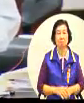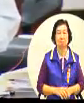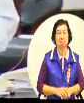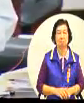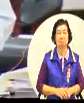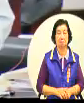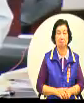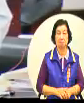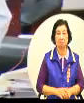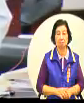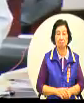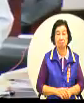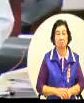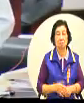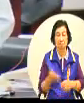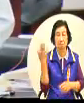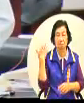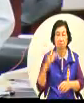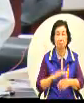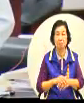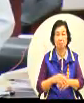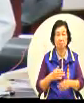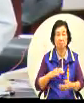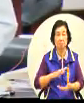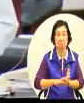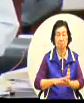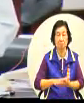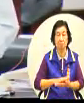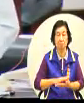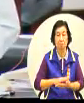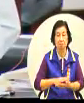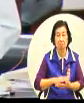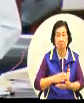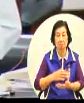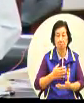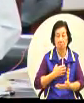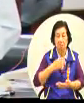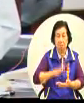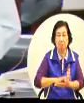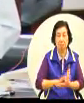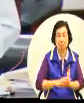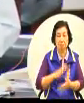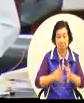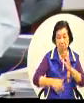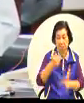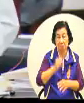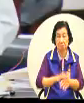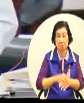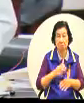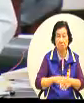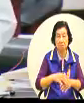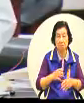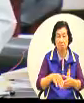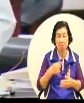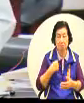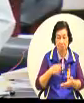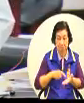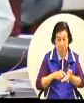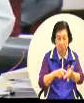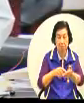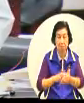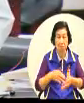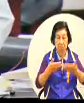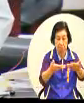好，陈水扁总统接到过我陈情书反对夜溢引水